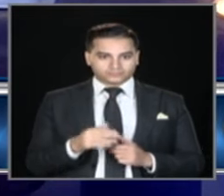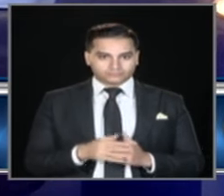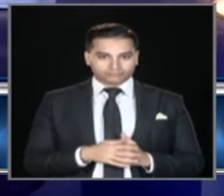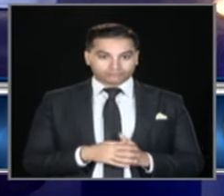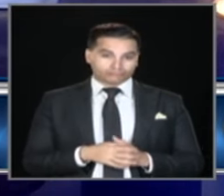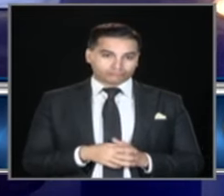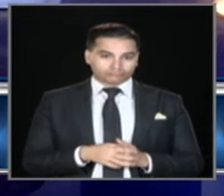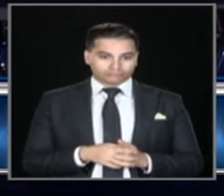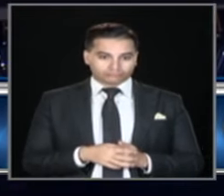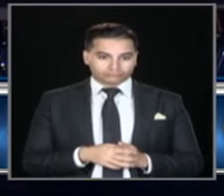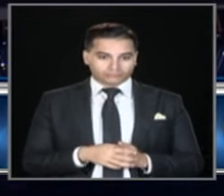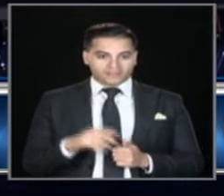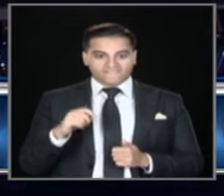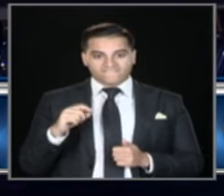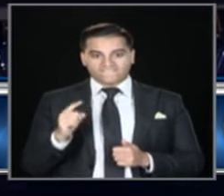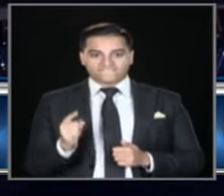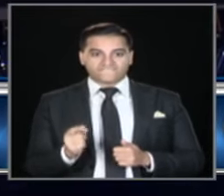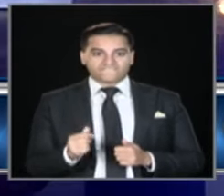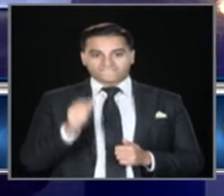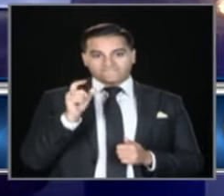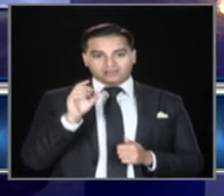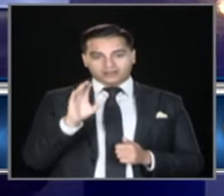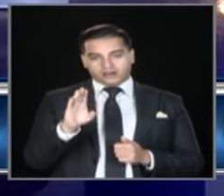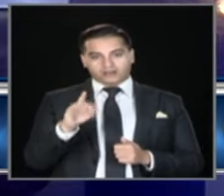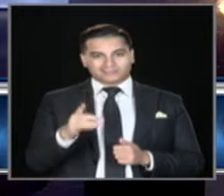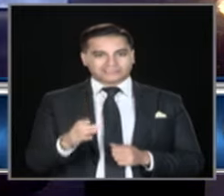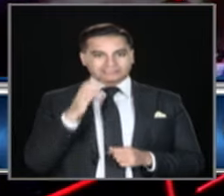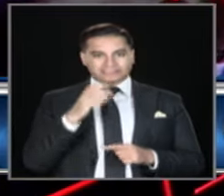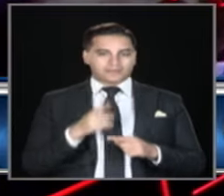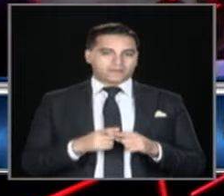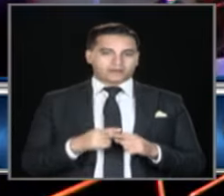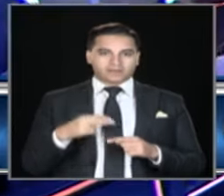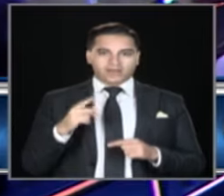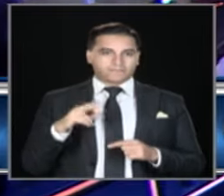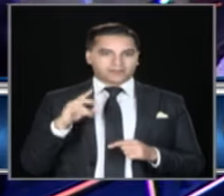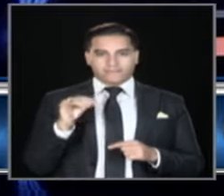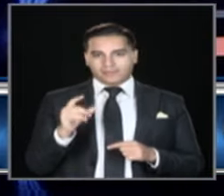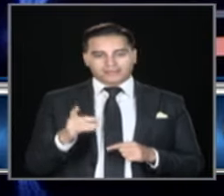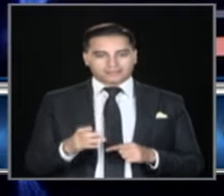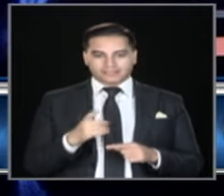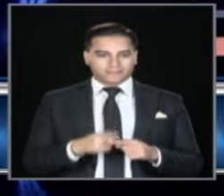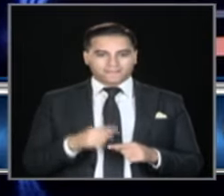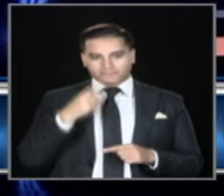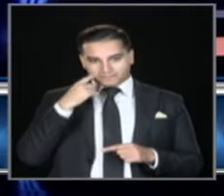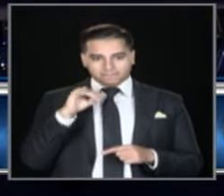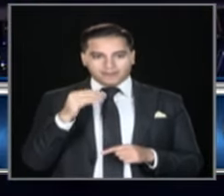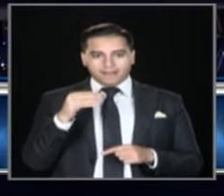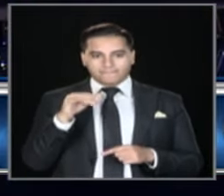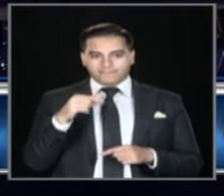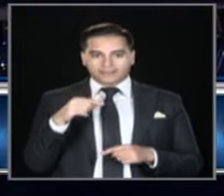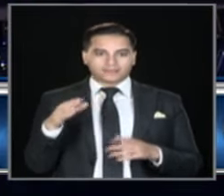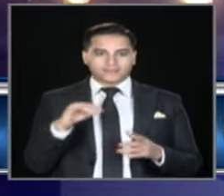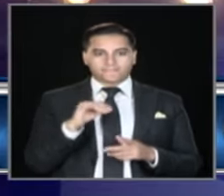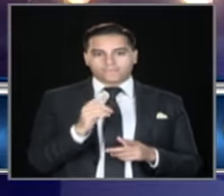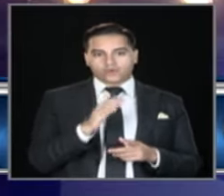الرحمن الفرانك عبد الرحمن طارق اجابه خطئه محمد مرسي